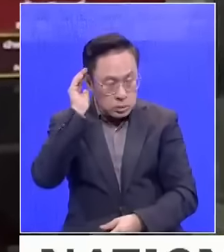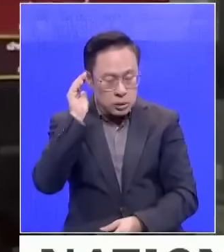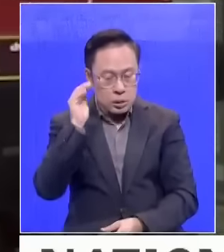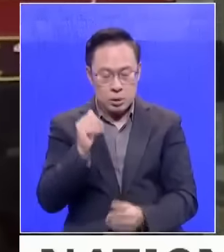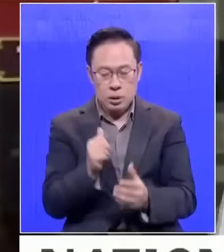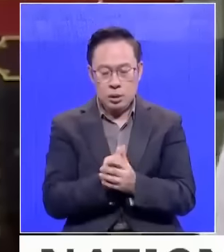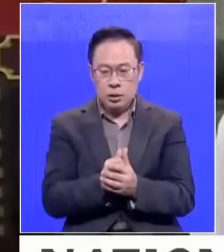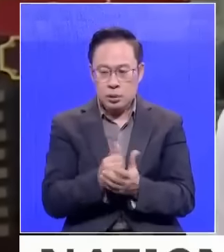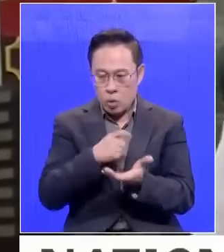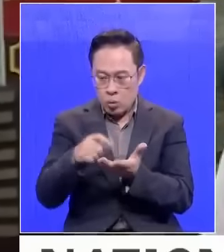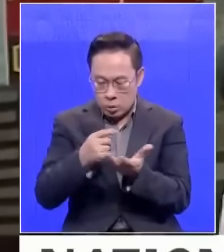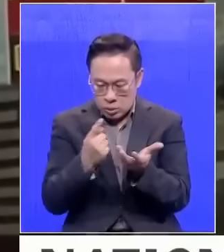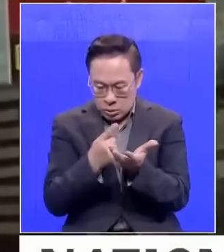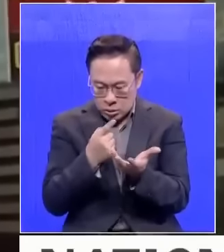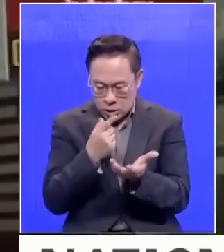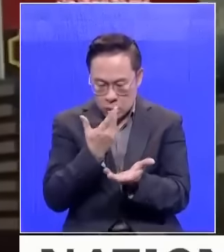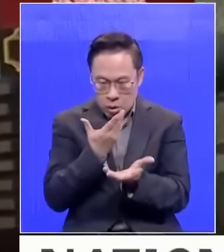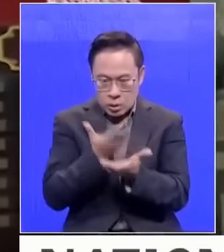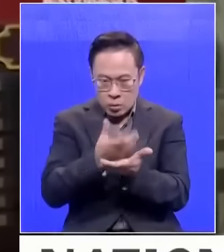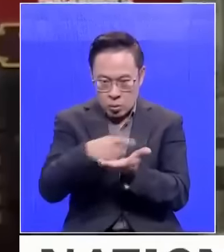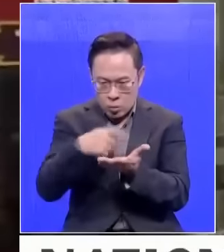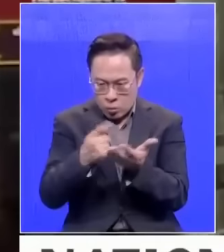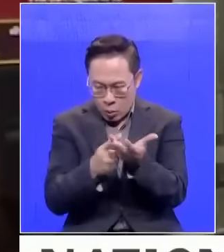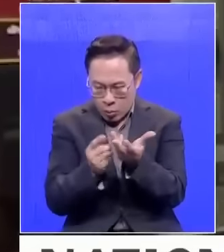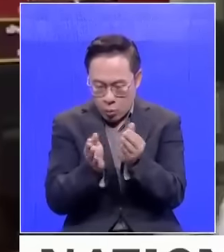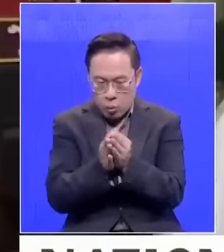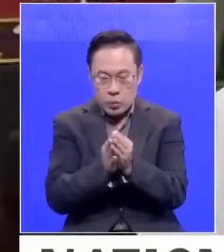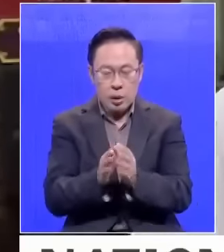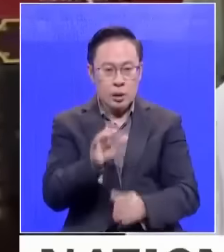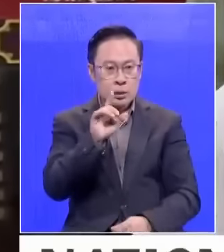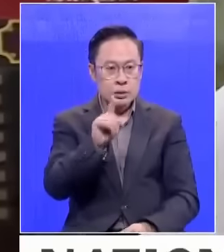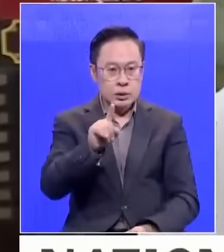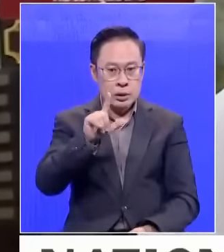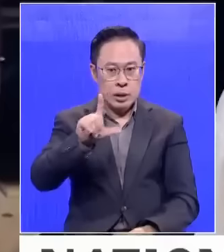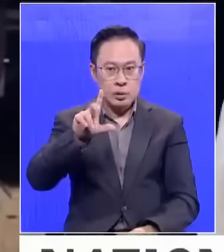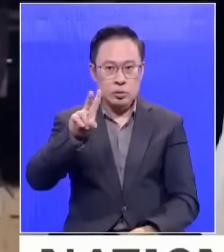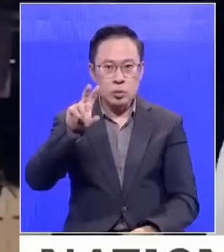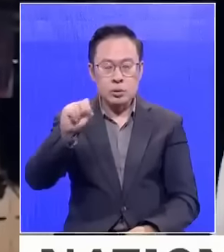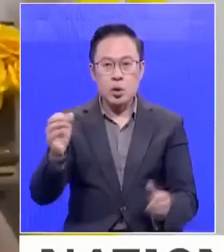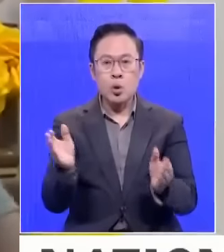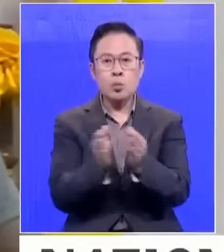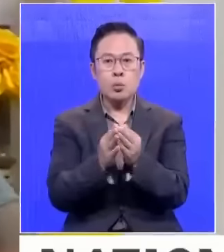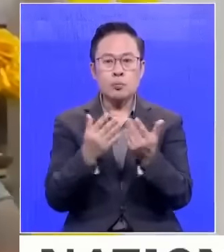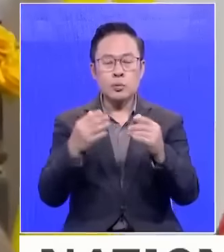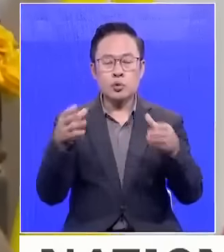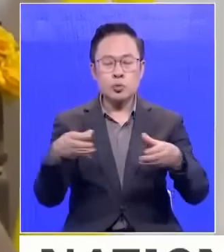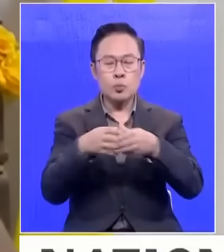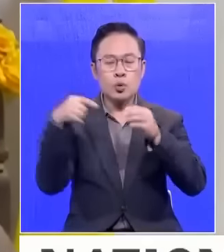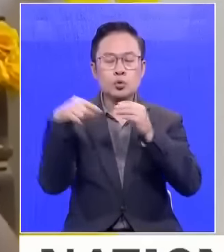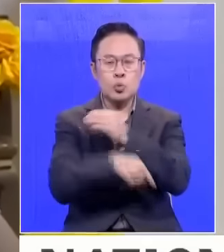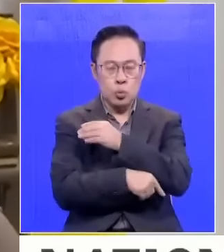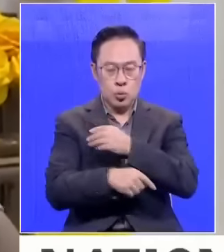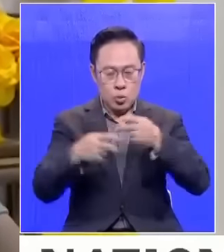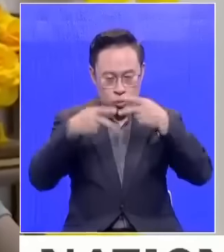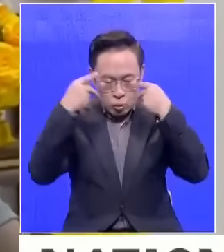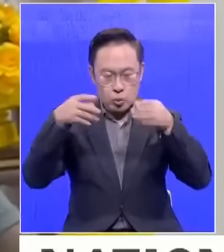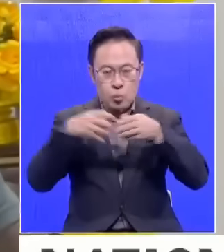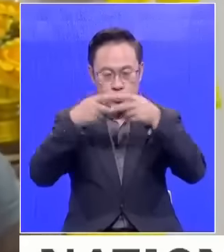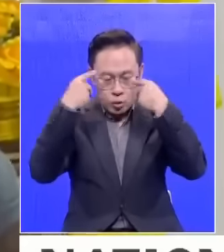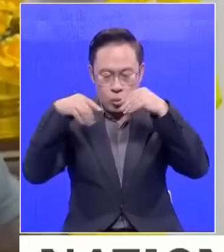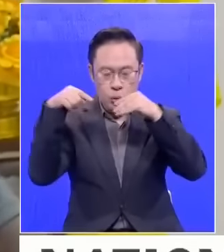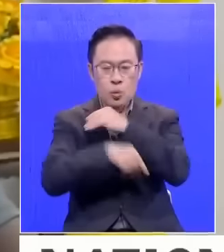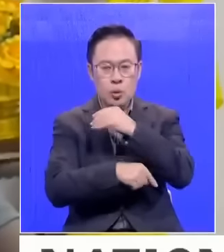ติได้เฮ้ยหยุดโอนเงินก่อนมารู้อีกทีก็คือโดนพี่มิตรเข้าไปเรียบร้อยแล้วครับก็เลยไปแจ้งความกับตำรวจ